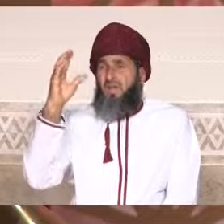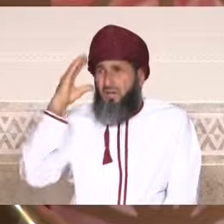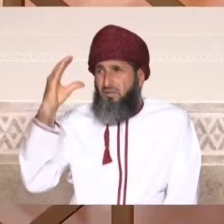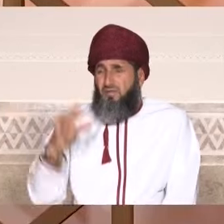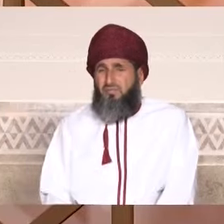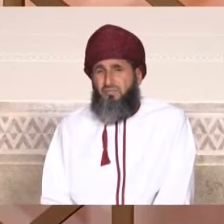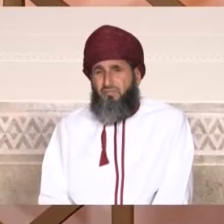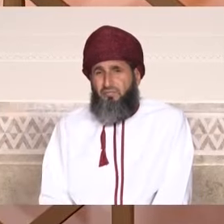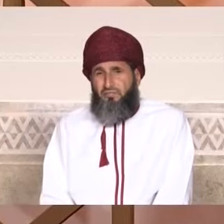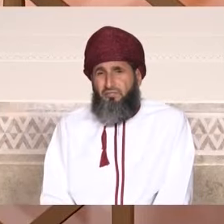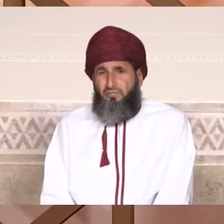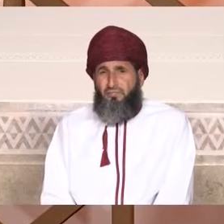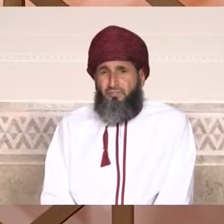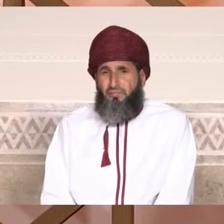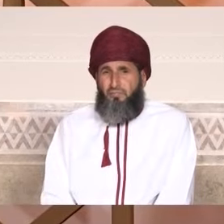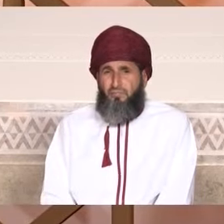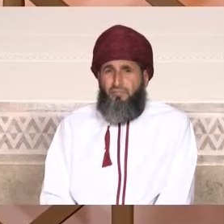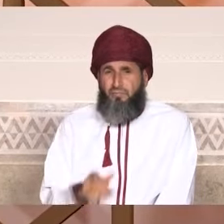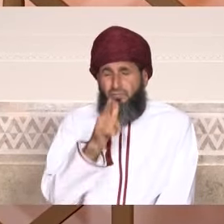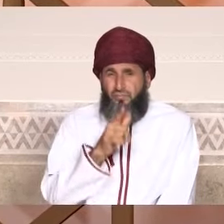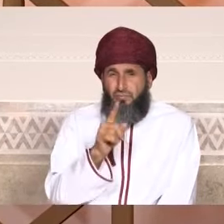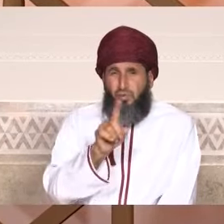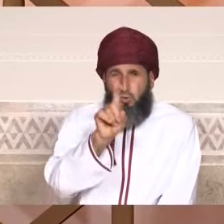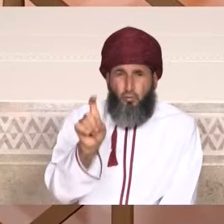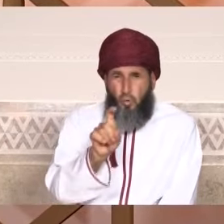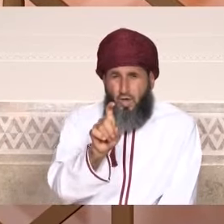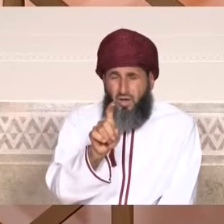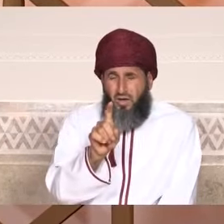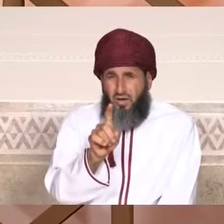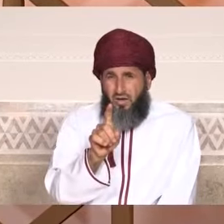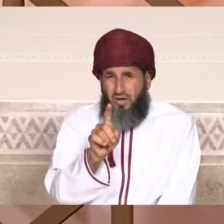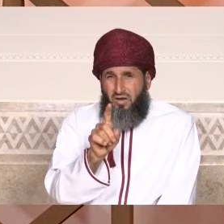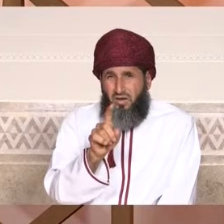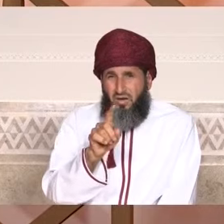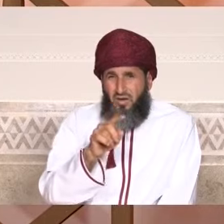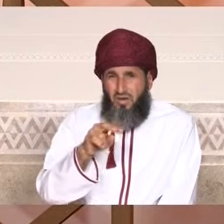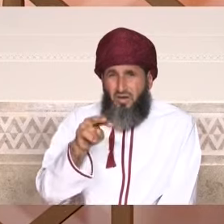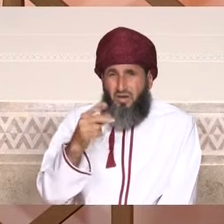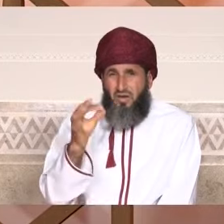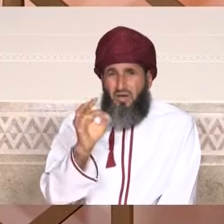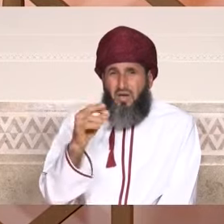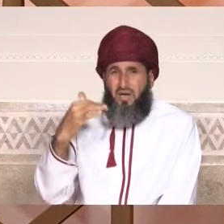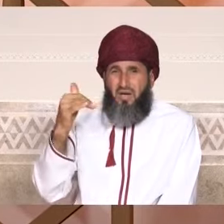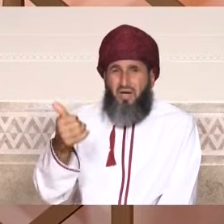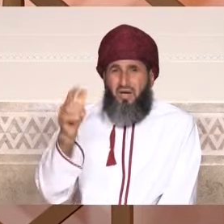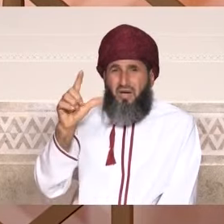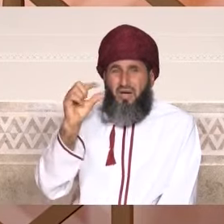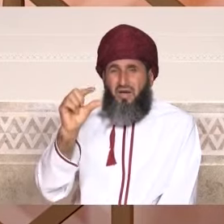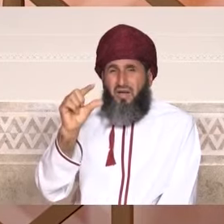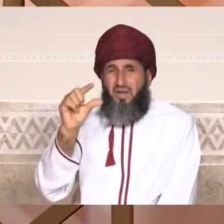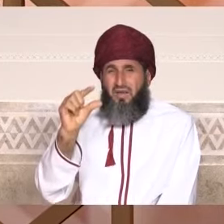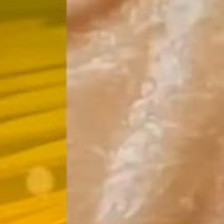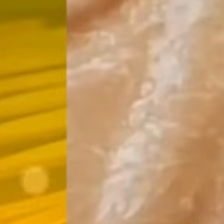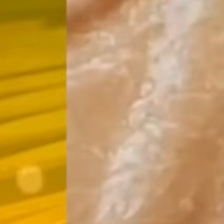أعلم. من التواصل بقي معنا سؤال آخر من أخونا خالد بن علي العلوي.